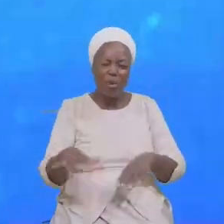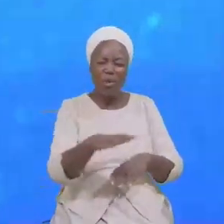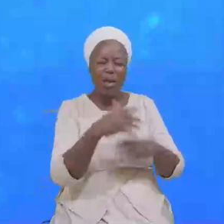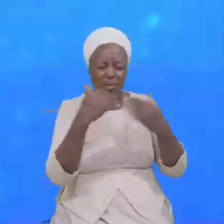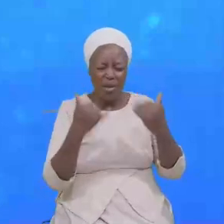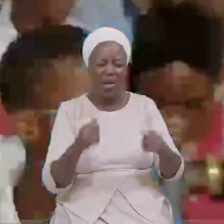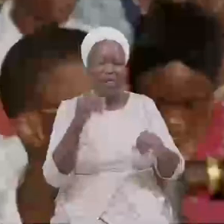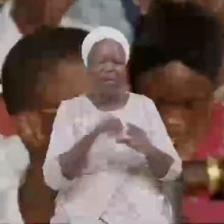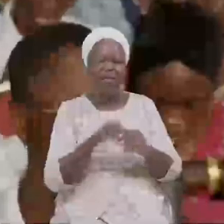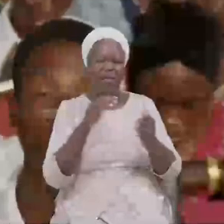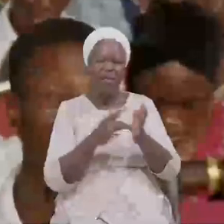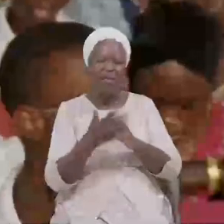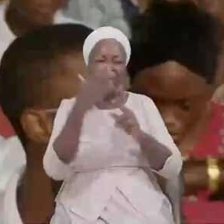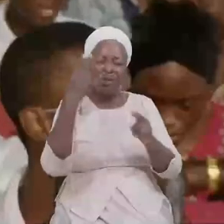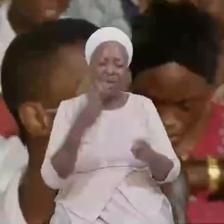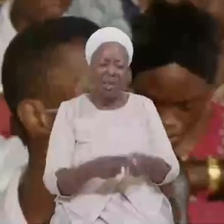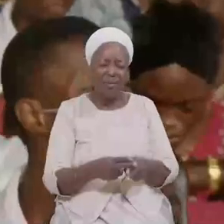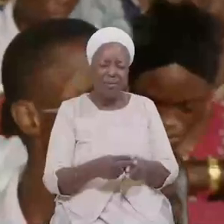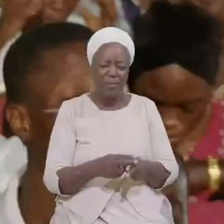au nom de Jésus.